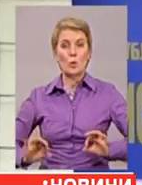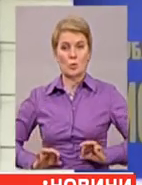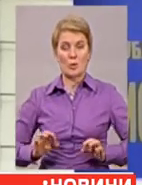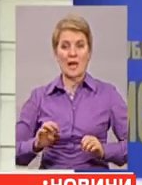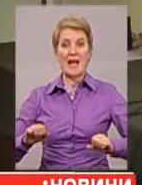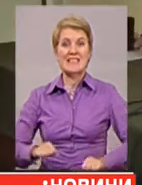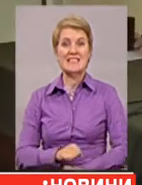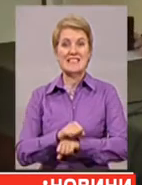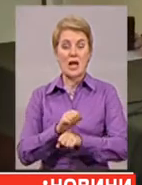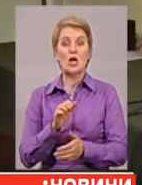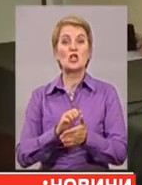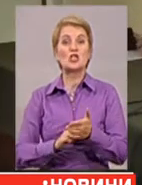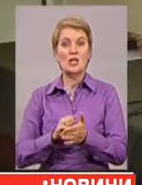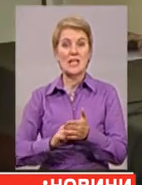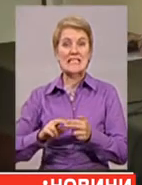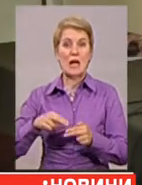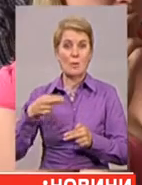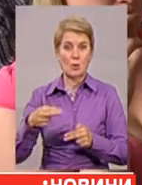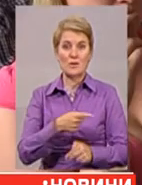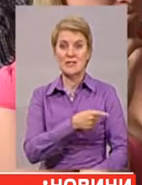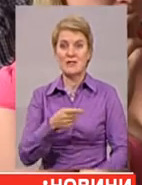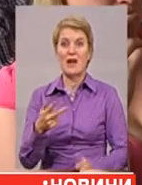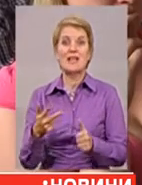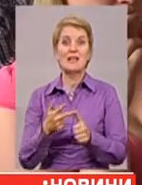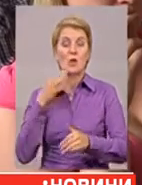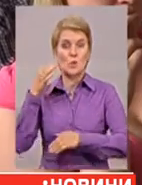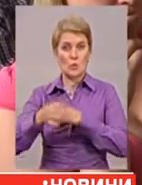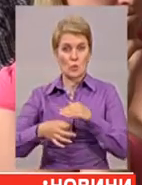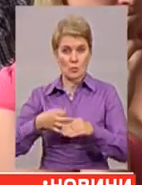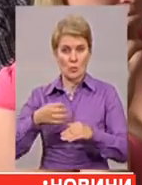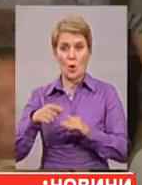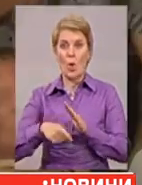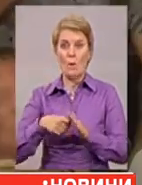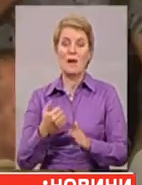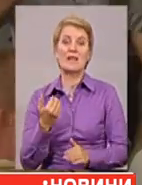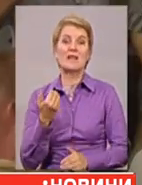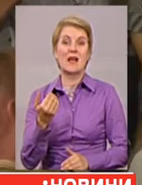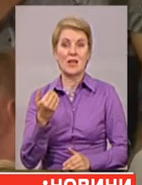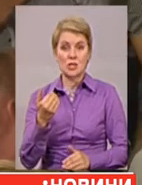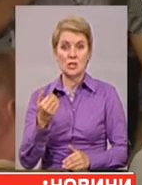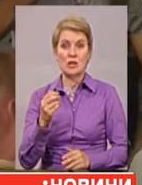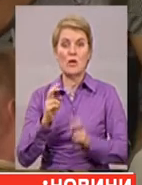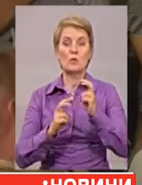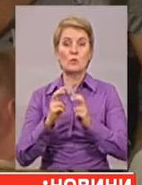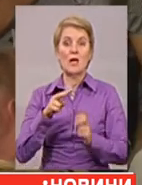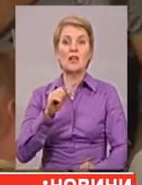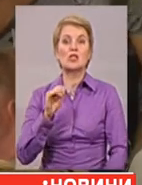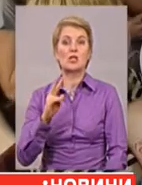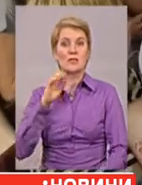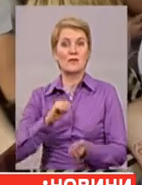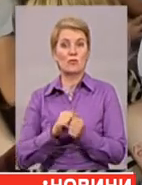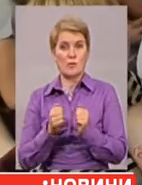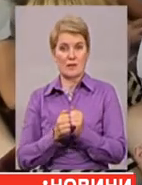триває третю добу. Купальня належить держпідприємству «Лисичанськвугілля». Це підконтрольна Україні територія. З